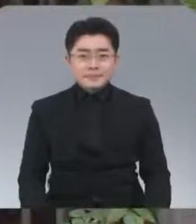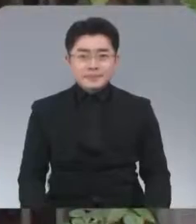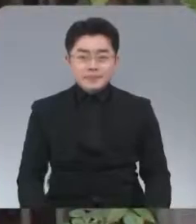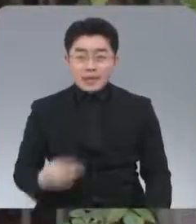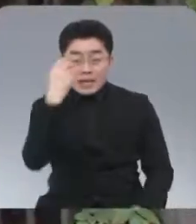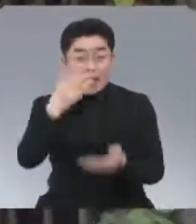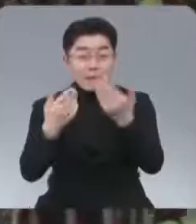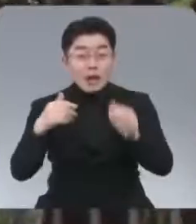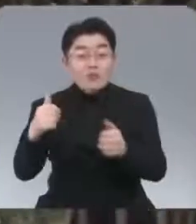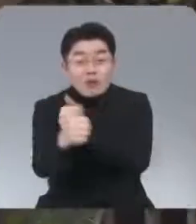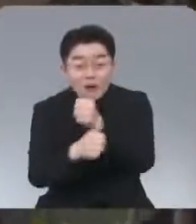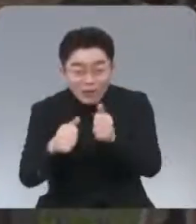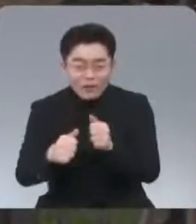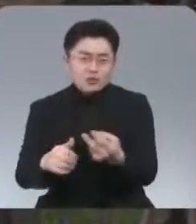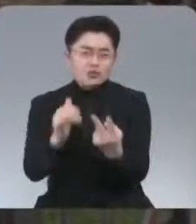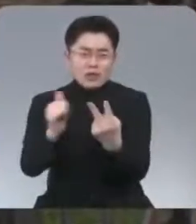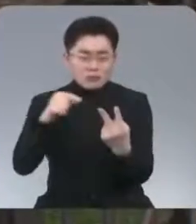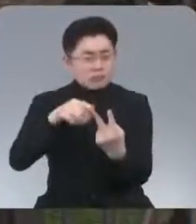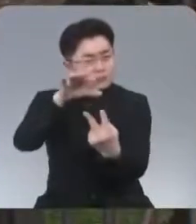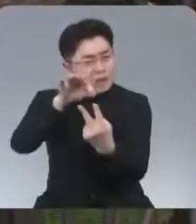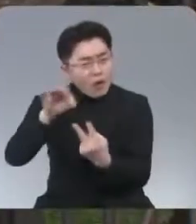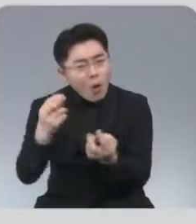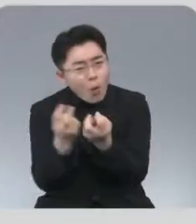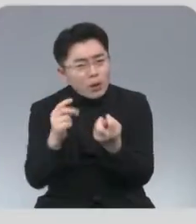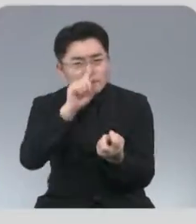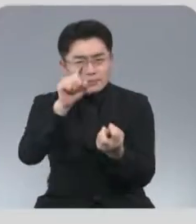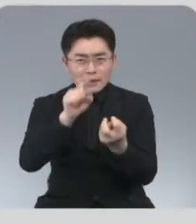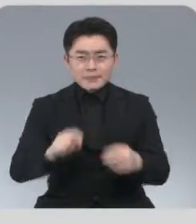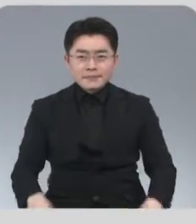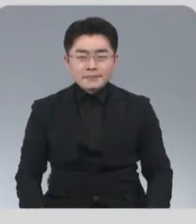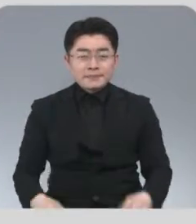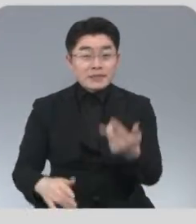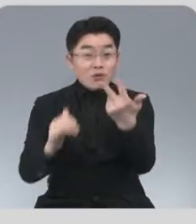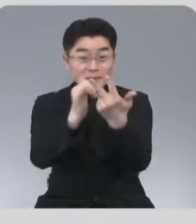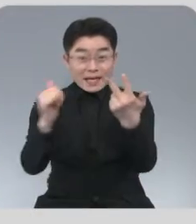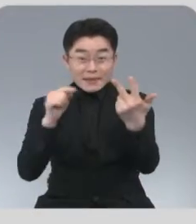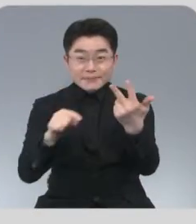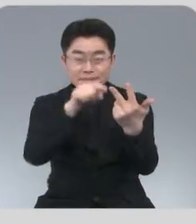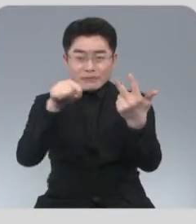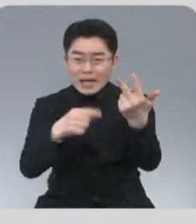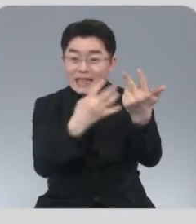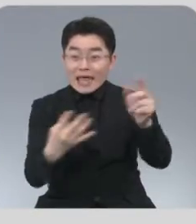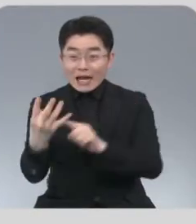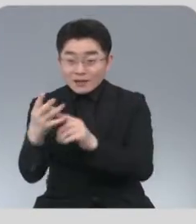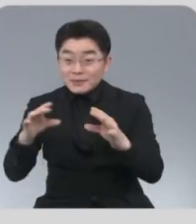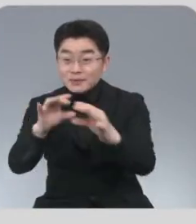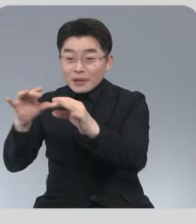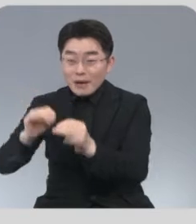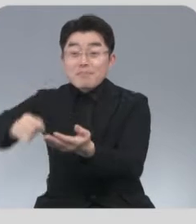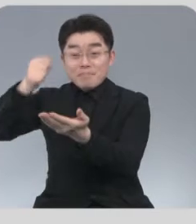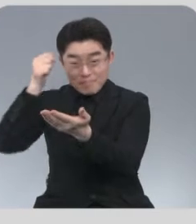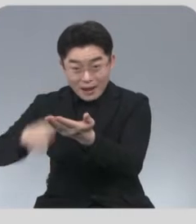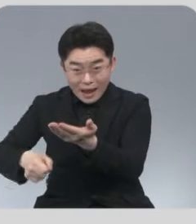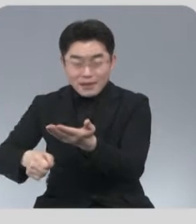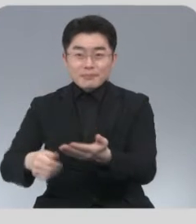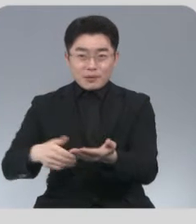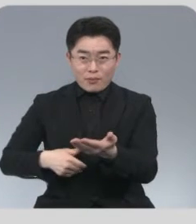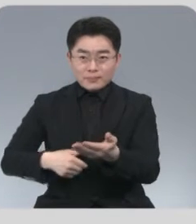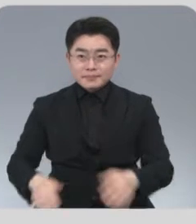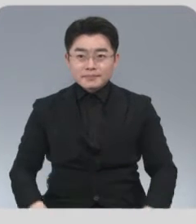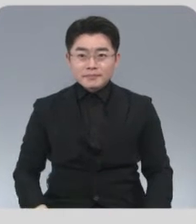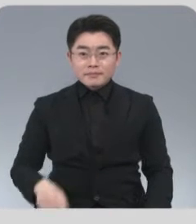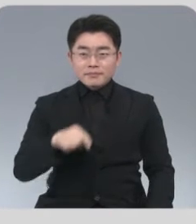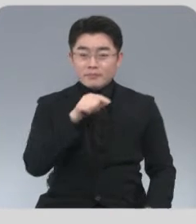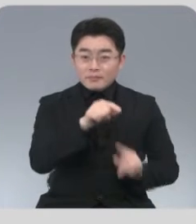감사위원 2명의 인선 돈을 간입니다 7 명인 감사위원회는 4명이 찬성하면 의결 되는 구조인데 당선인